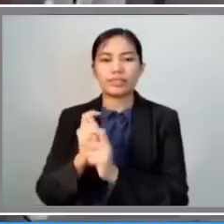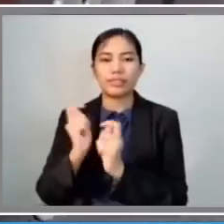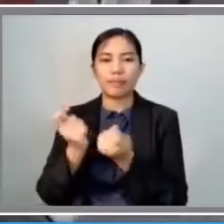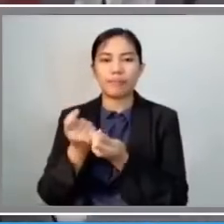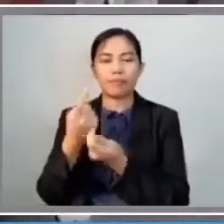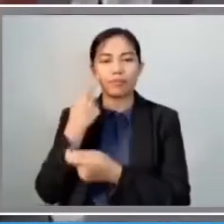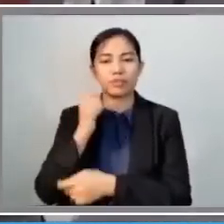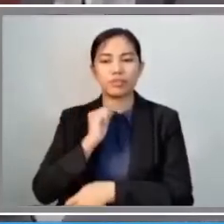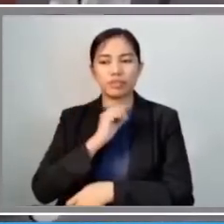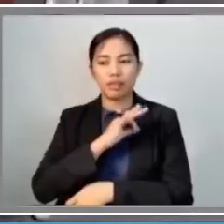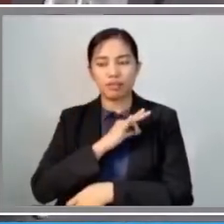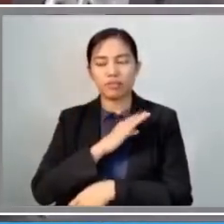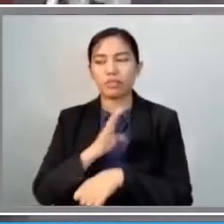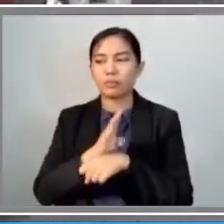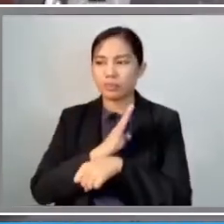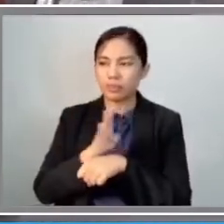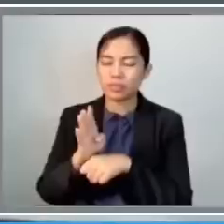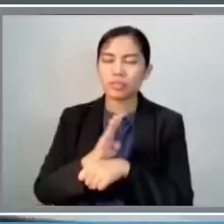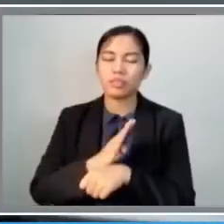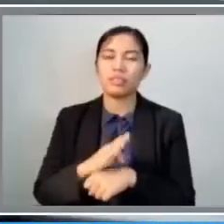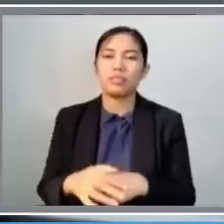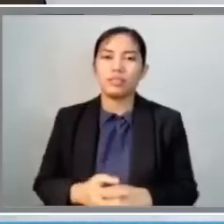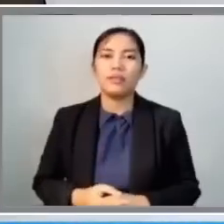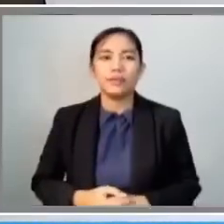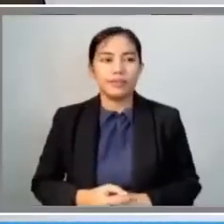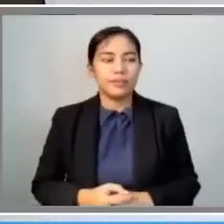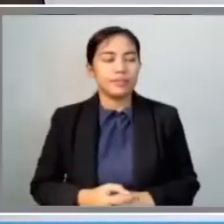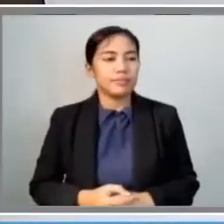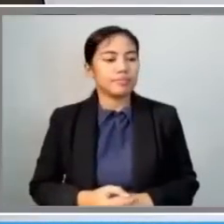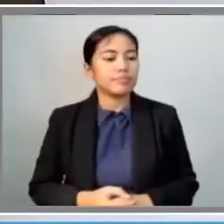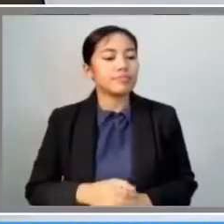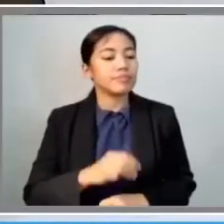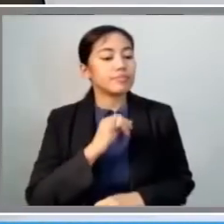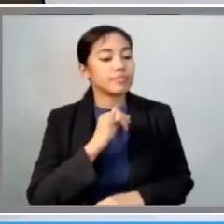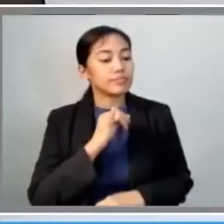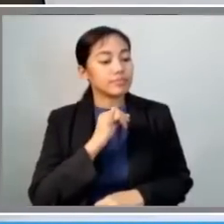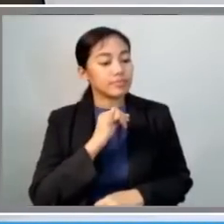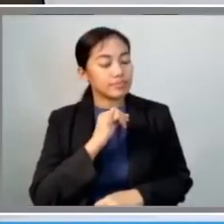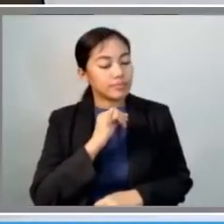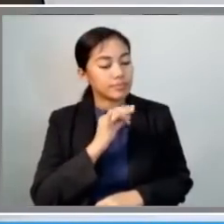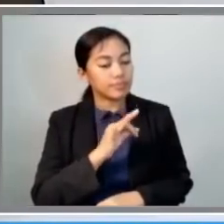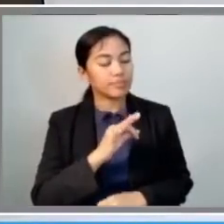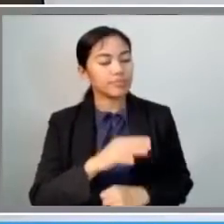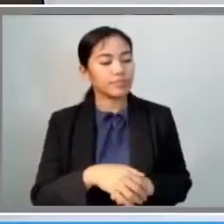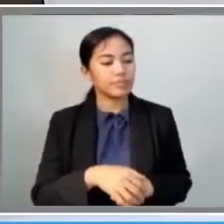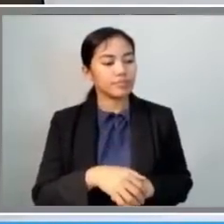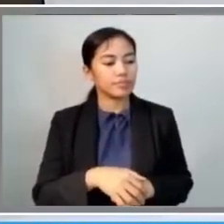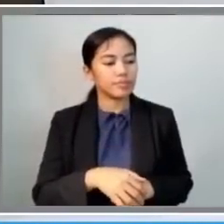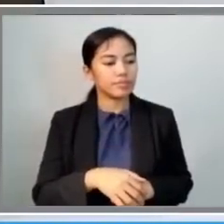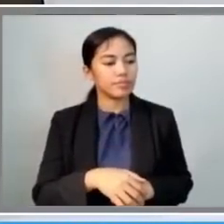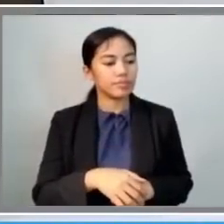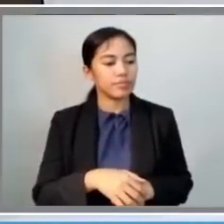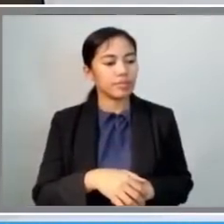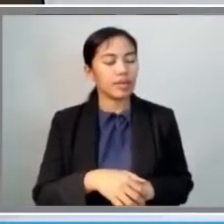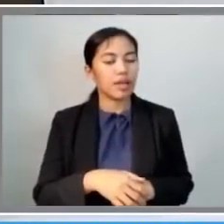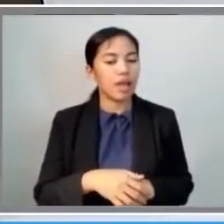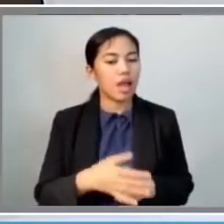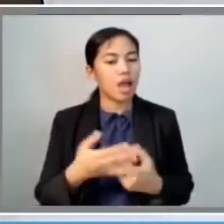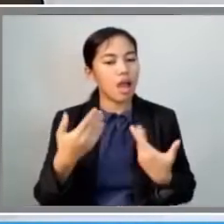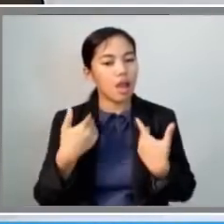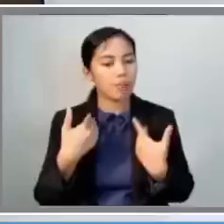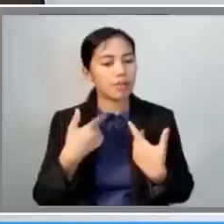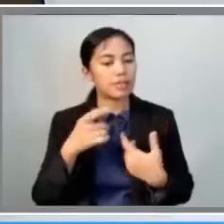team para po sa Oo kung sakali po ma Aberya sa biyahe Diyan po sa NLEX may hotline number po ba kayo na pwedeng tawagan nating mga